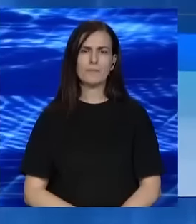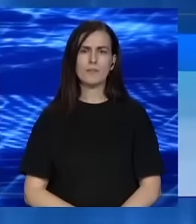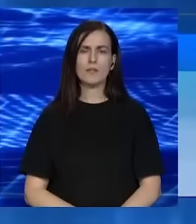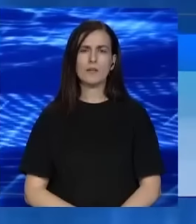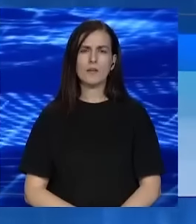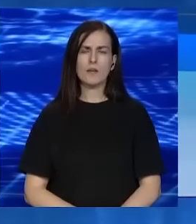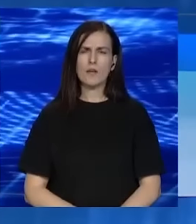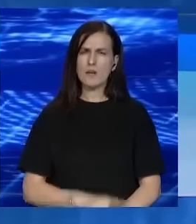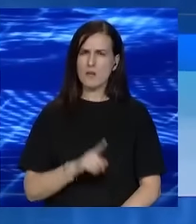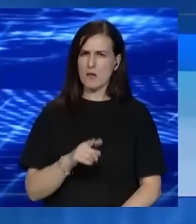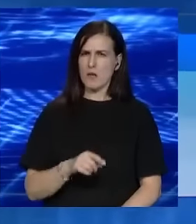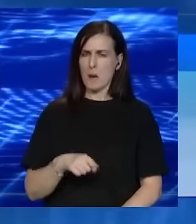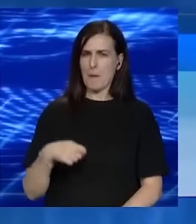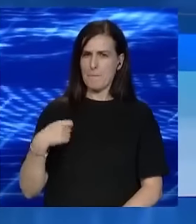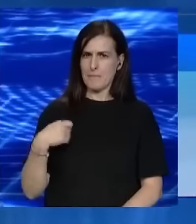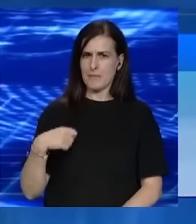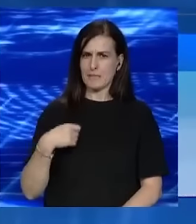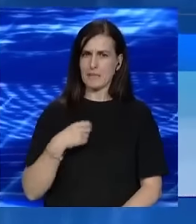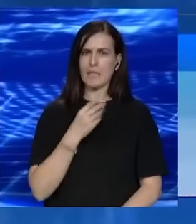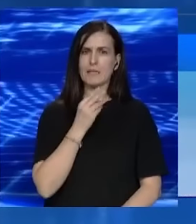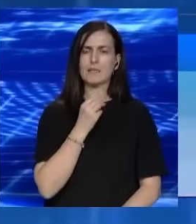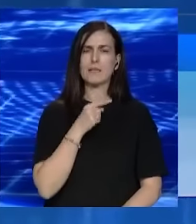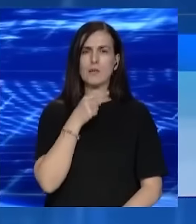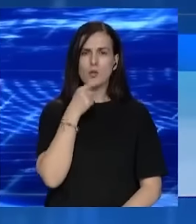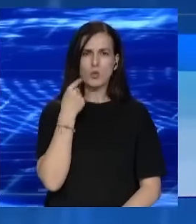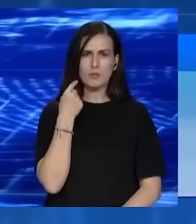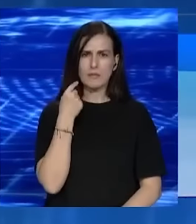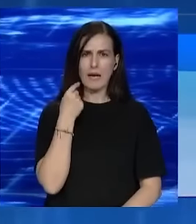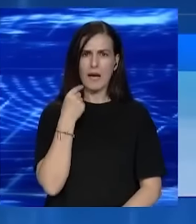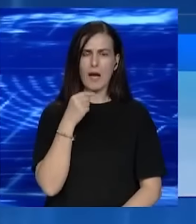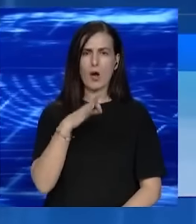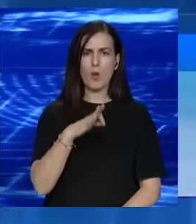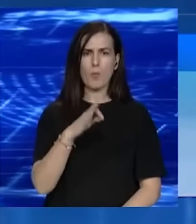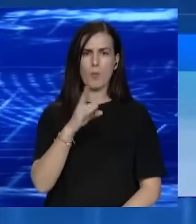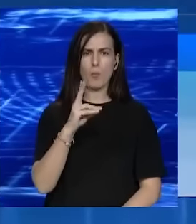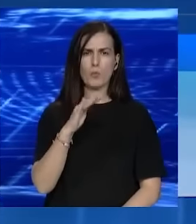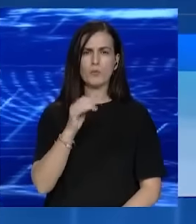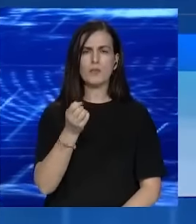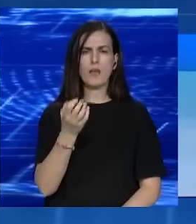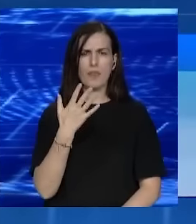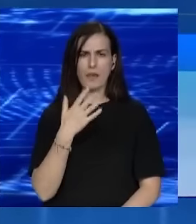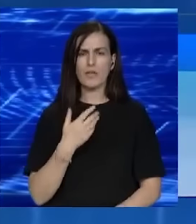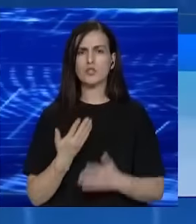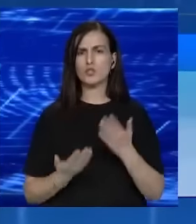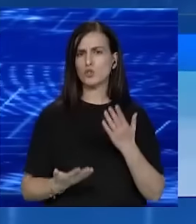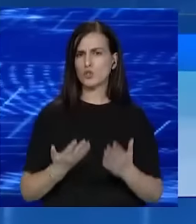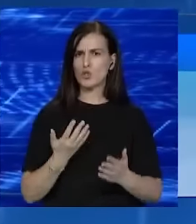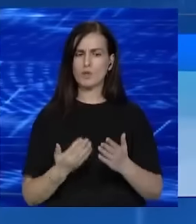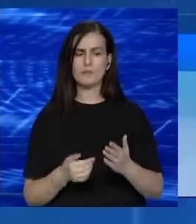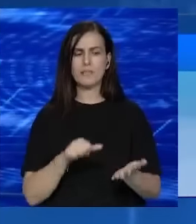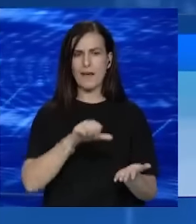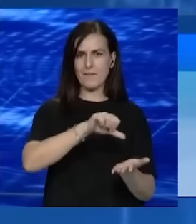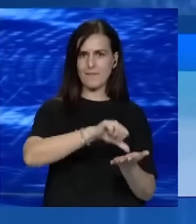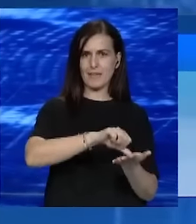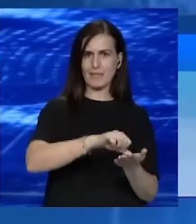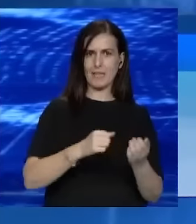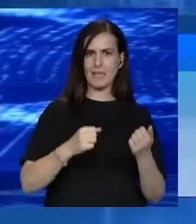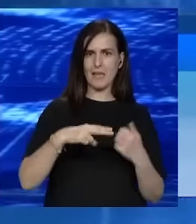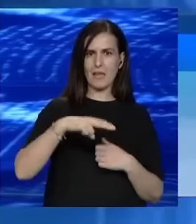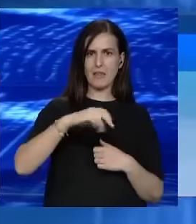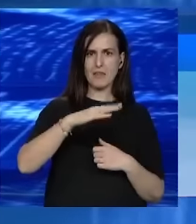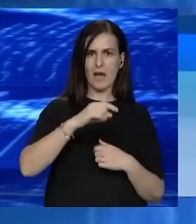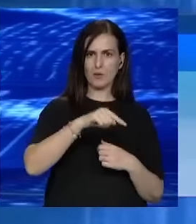Ndërsa Vladimir Putin ka paralajmëruar se do të godas me armë bërthamore vendet e NATO-s që i japin leje Ukrainës të përdorin